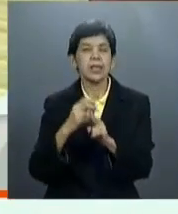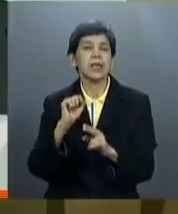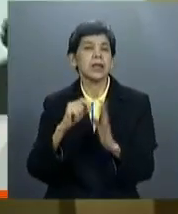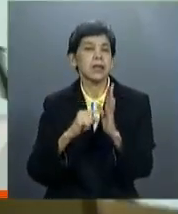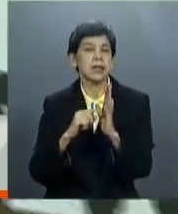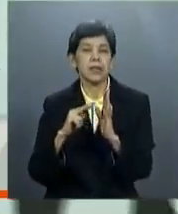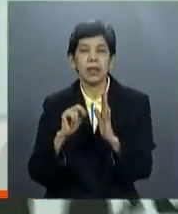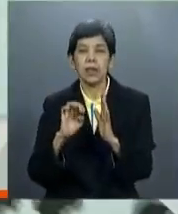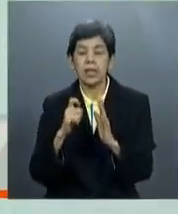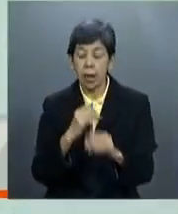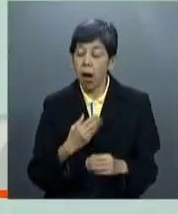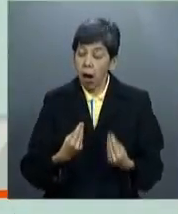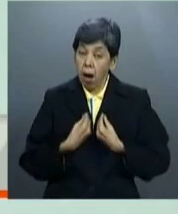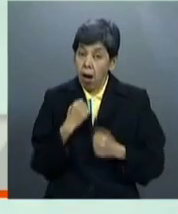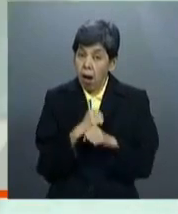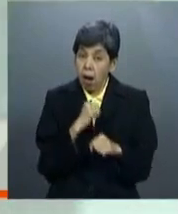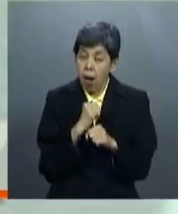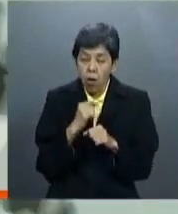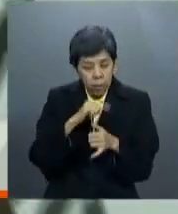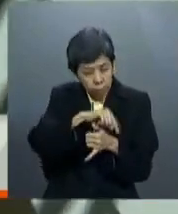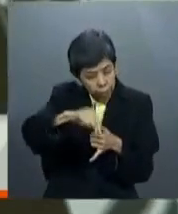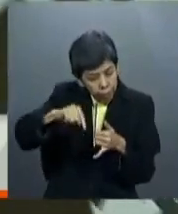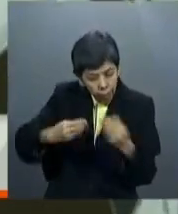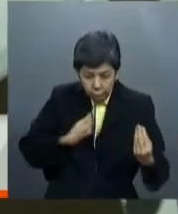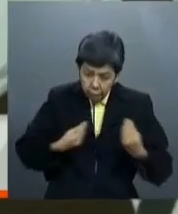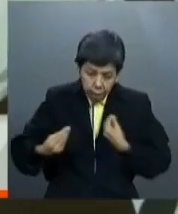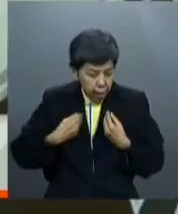วีที่แรงบันดาลใจมาจากคนรอบตัว